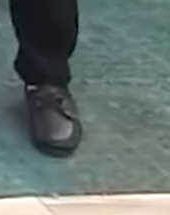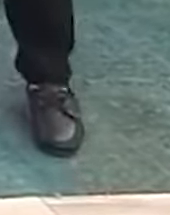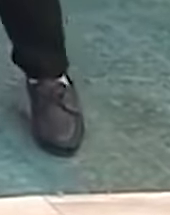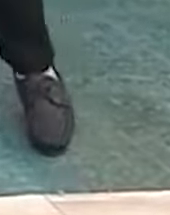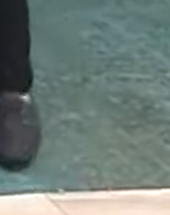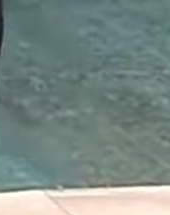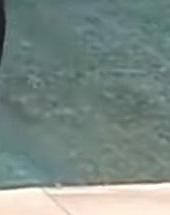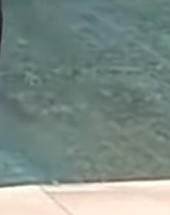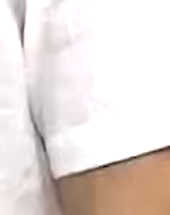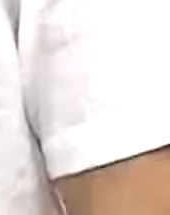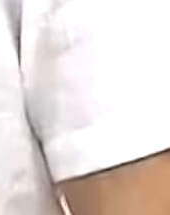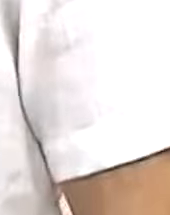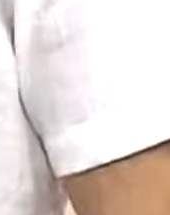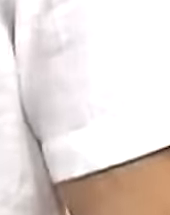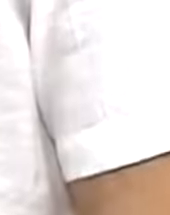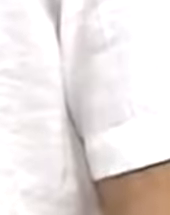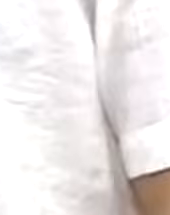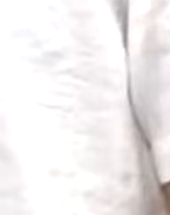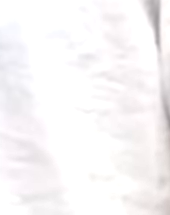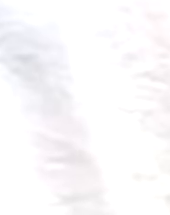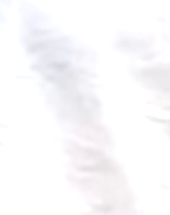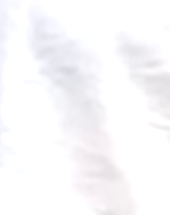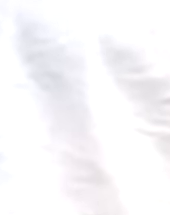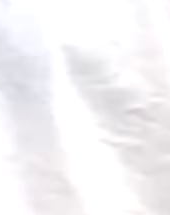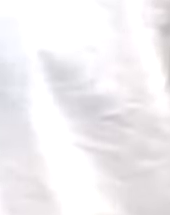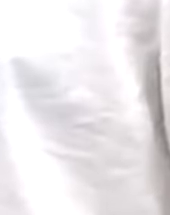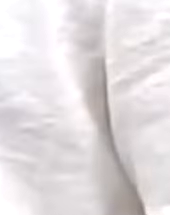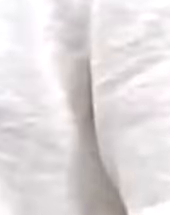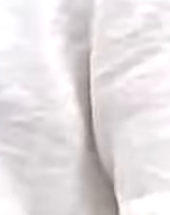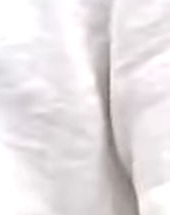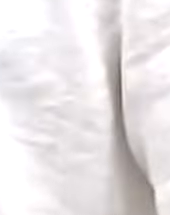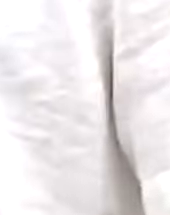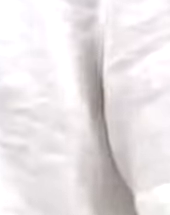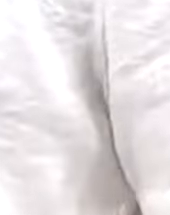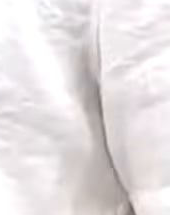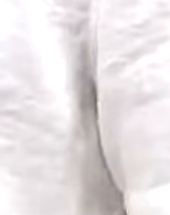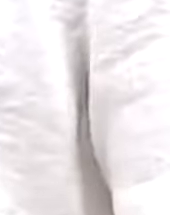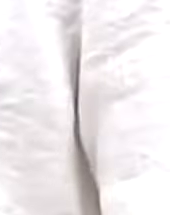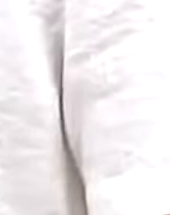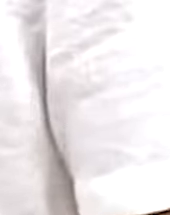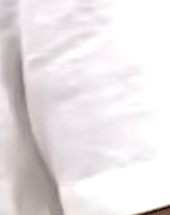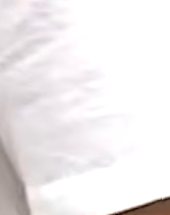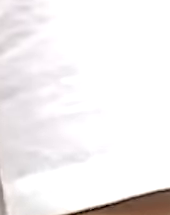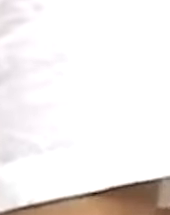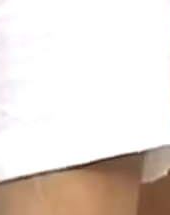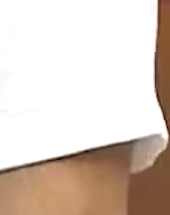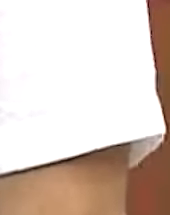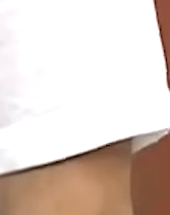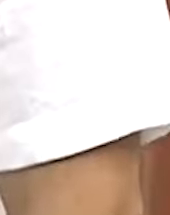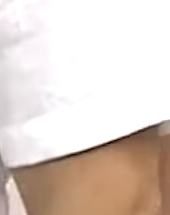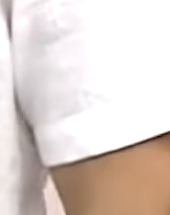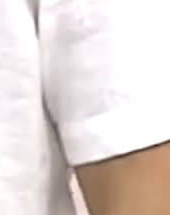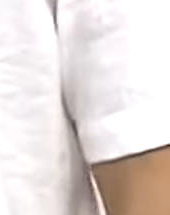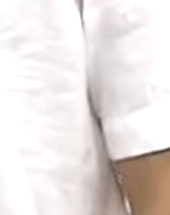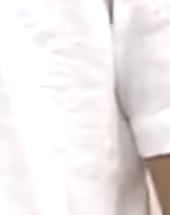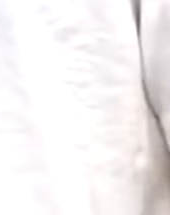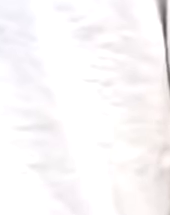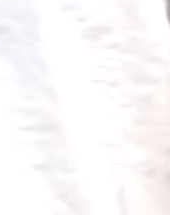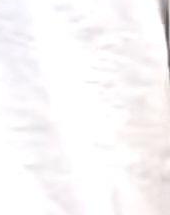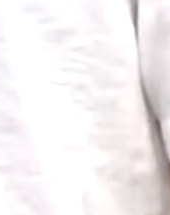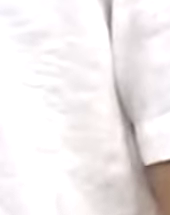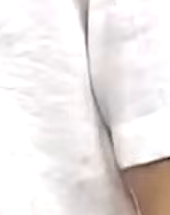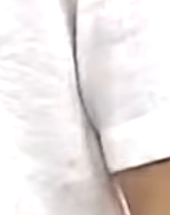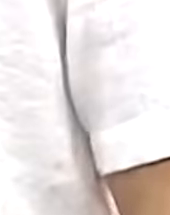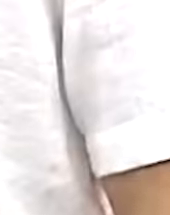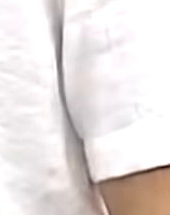Emrah. Vay vay vay. Tabii işim çok. Daha 19 tane daha. Tamamlar. Nefes ettik abi. Var mı böyle bir şey şimdi 3 çocuk bence?